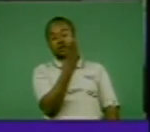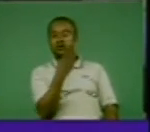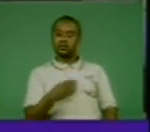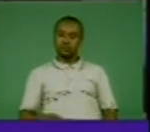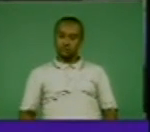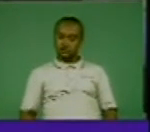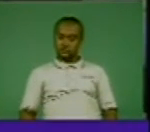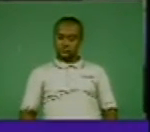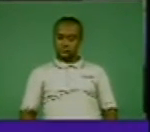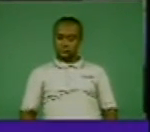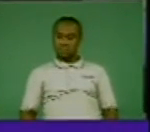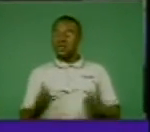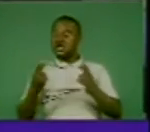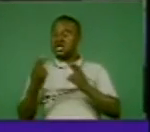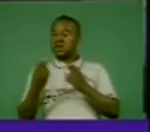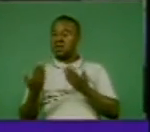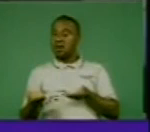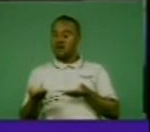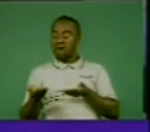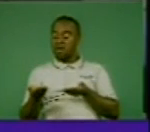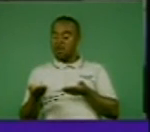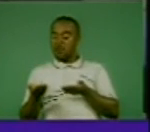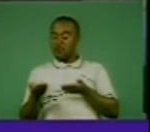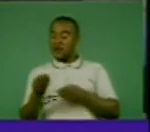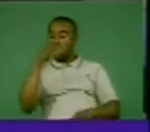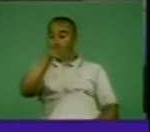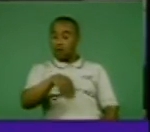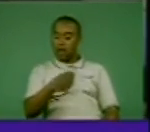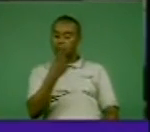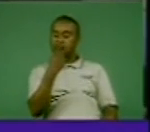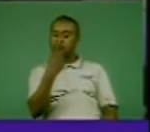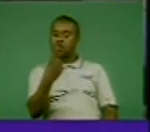na kura 146.